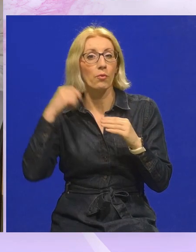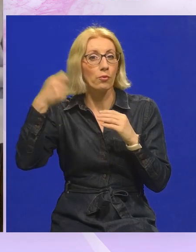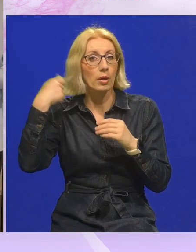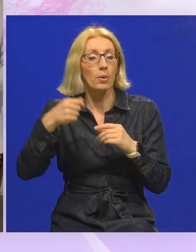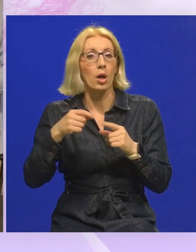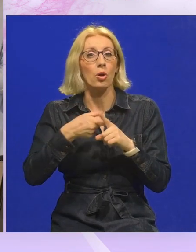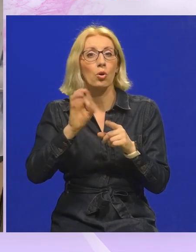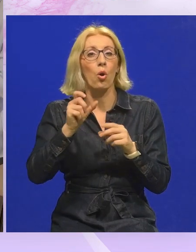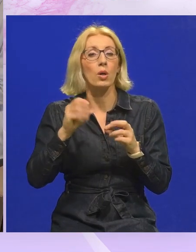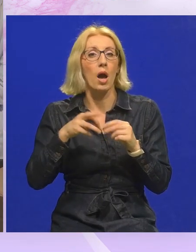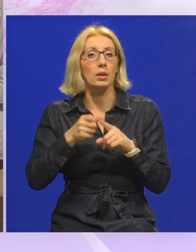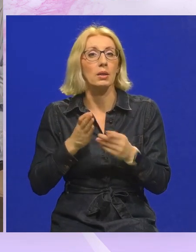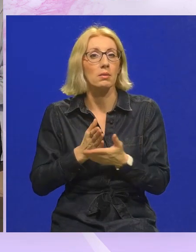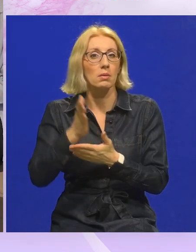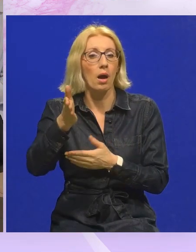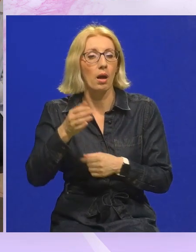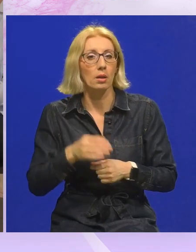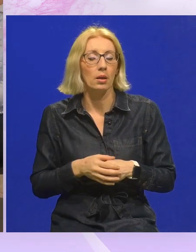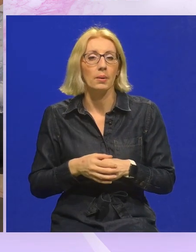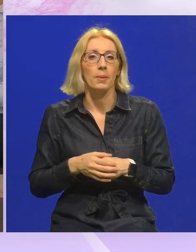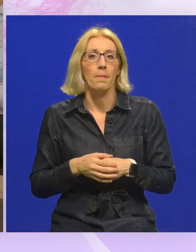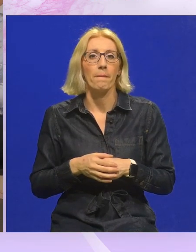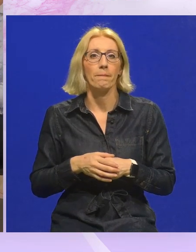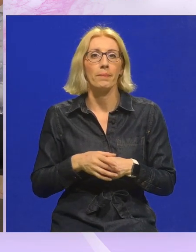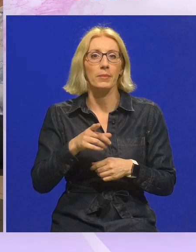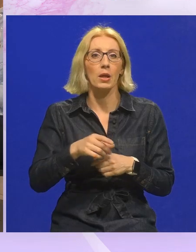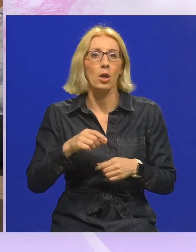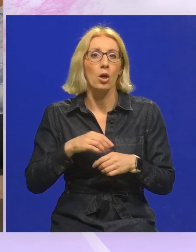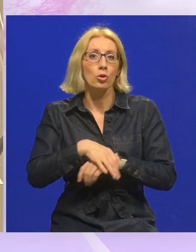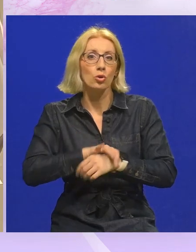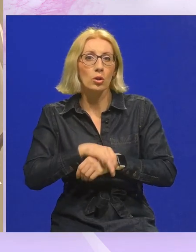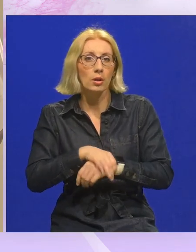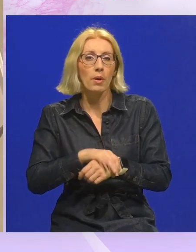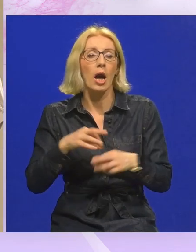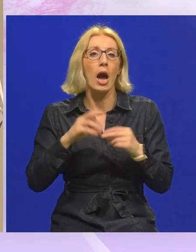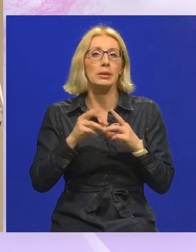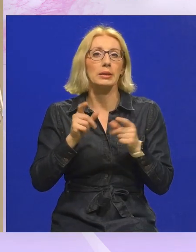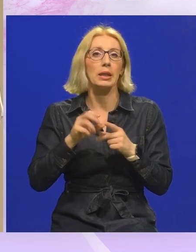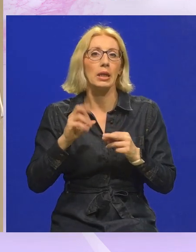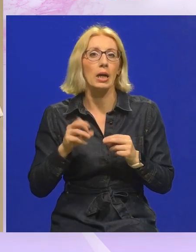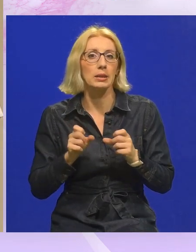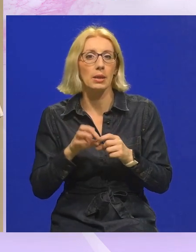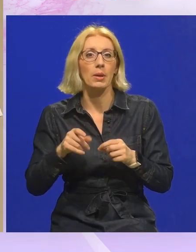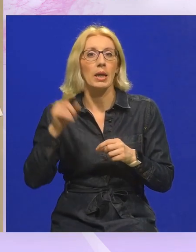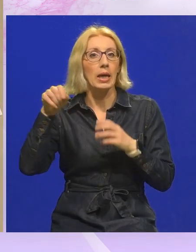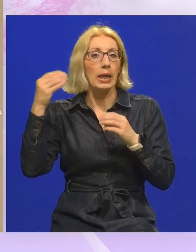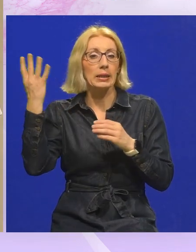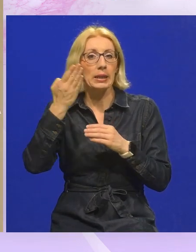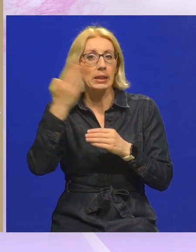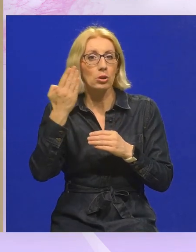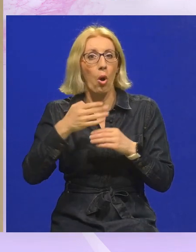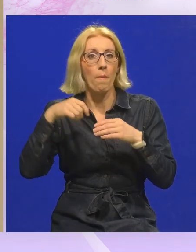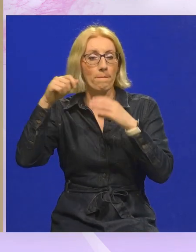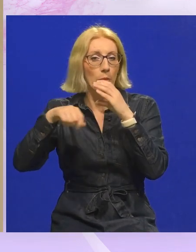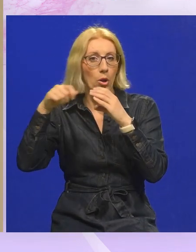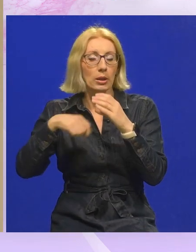S obzirom da senzorne različitosti mogu težiti sudjelovanju u socijalnim interakcijama, u društvenim događajima, kinoprojekcijama, potrebno je